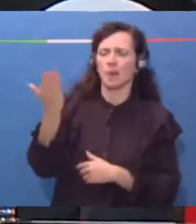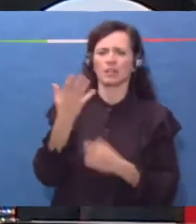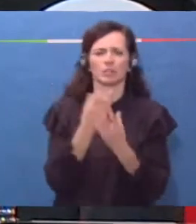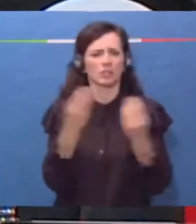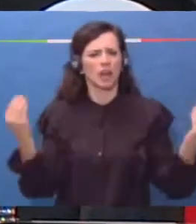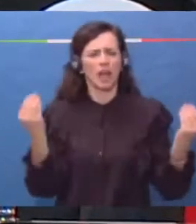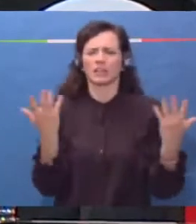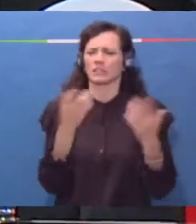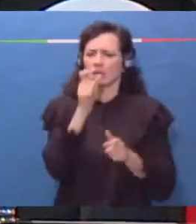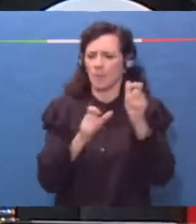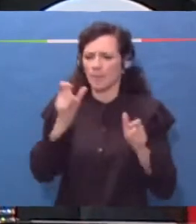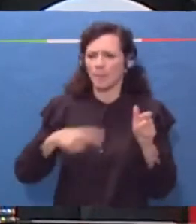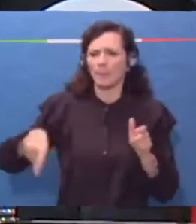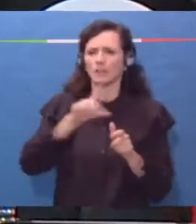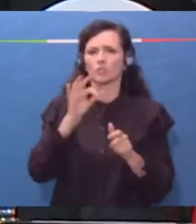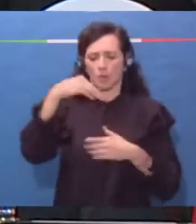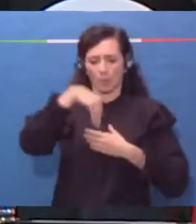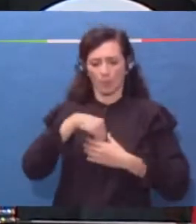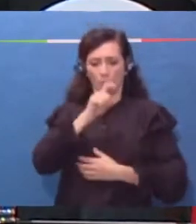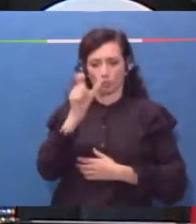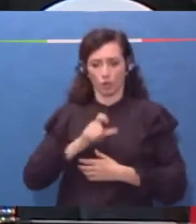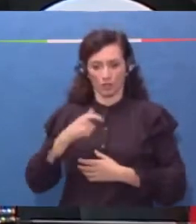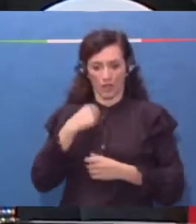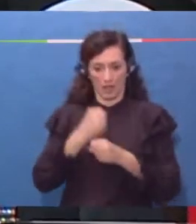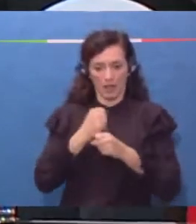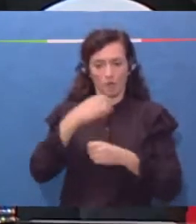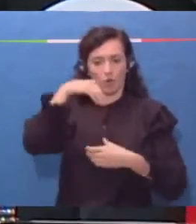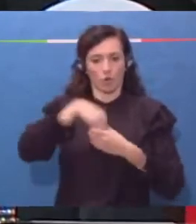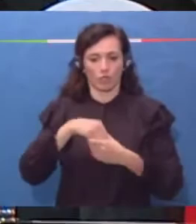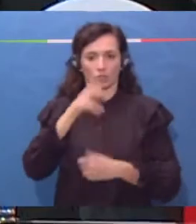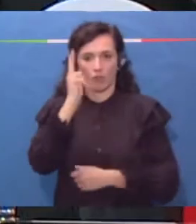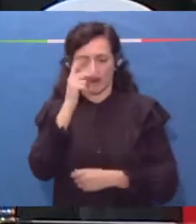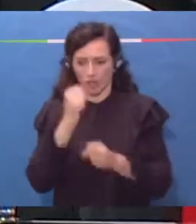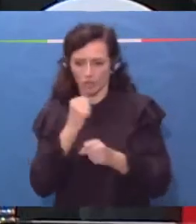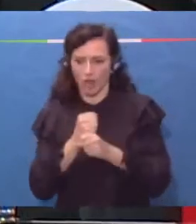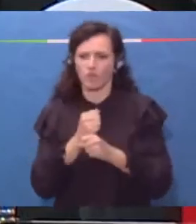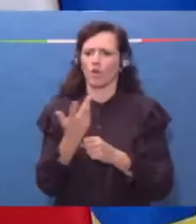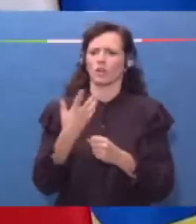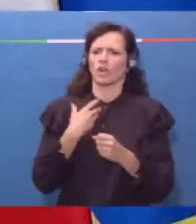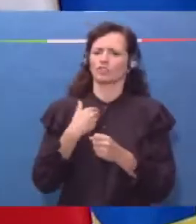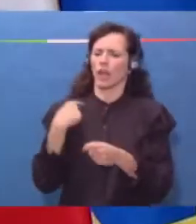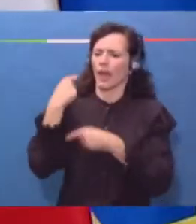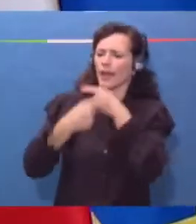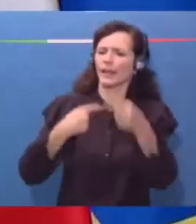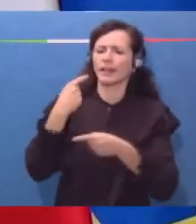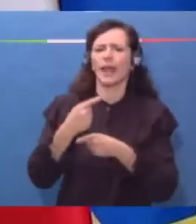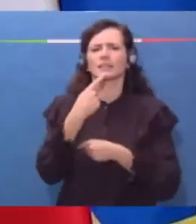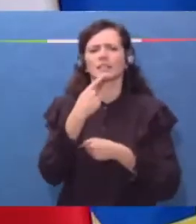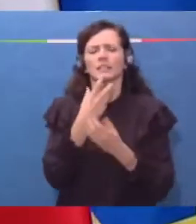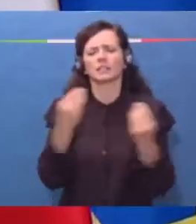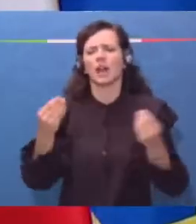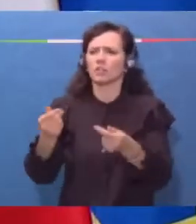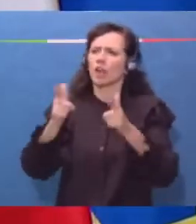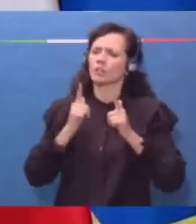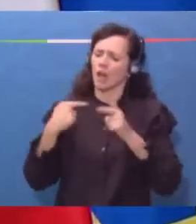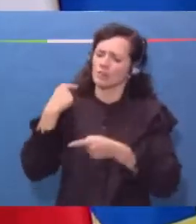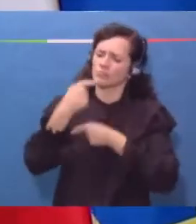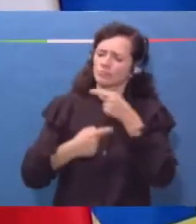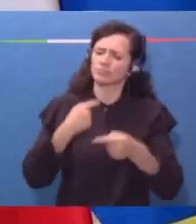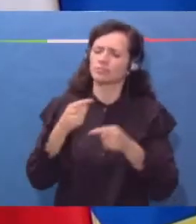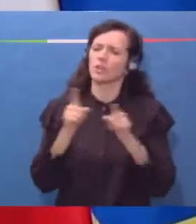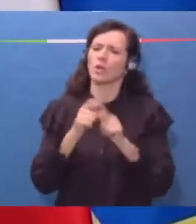migliaia di persone in ognuno dei nostri paesi, eredi di generazioni che le hanno precedute e che hanno profondamente radicato l'anima.